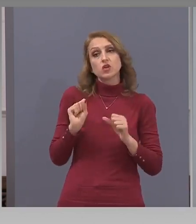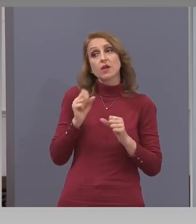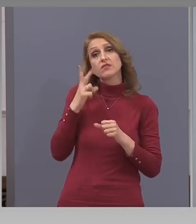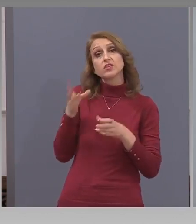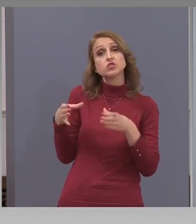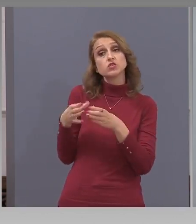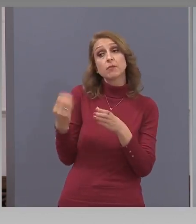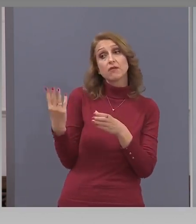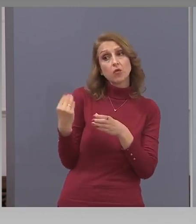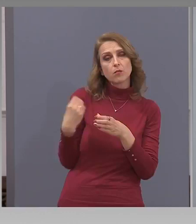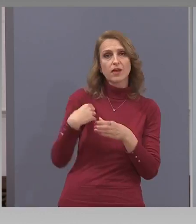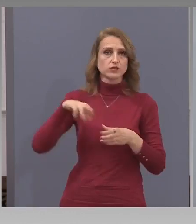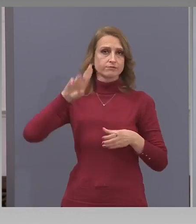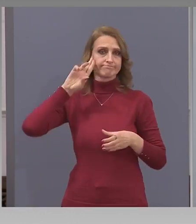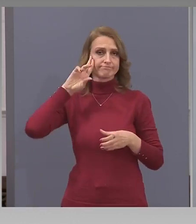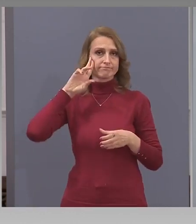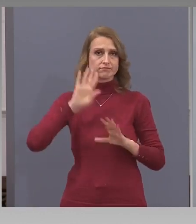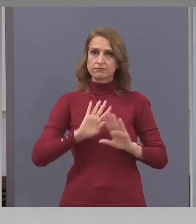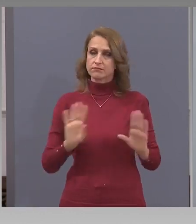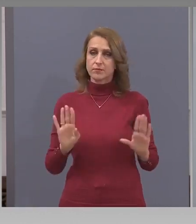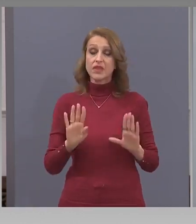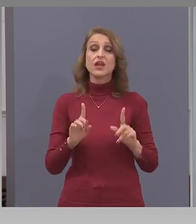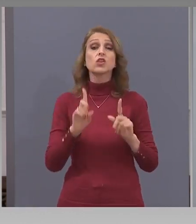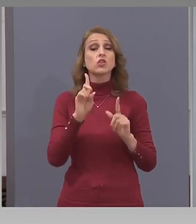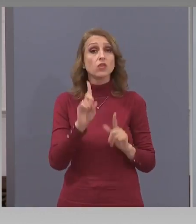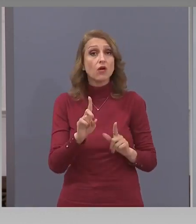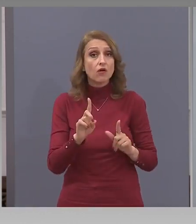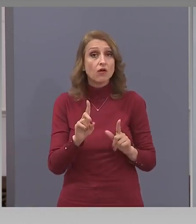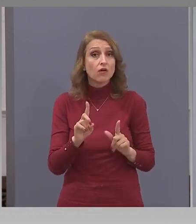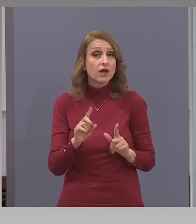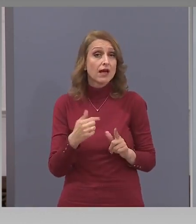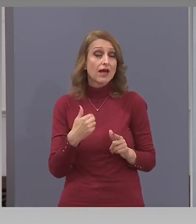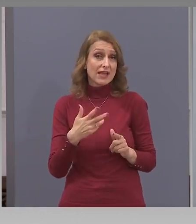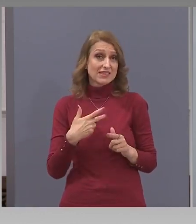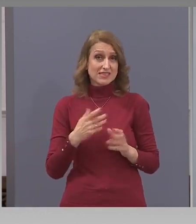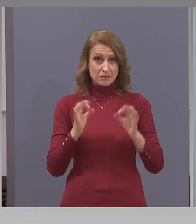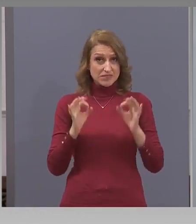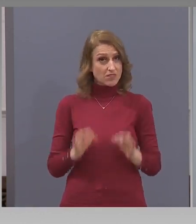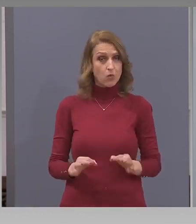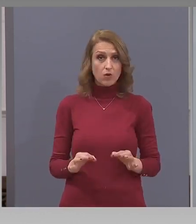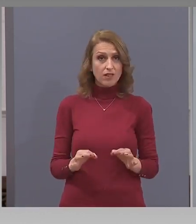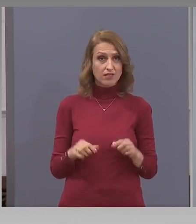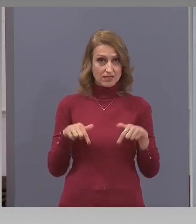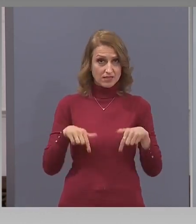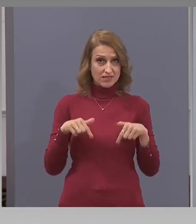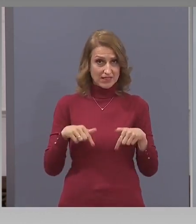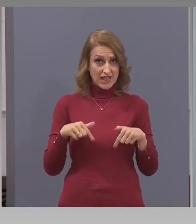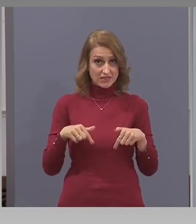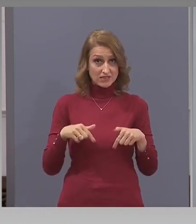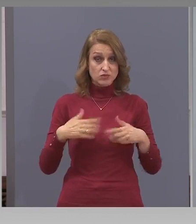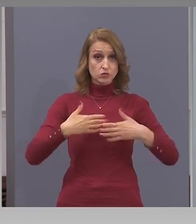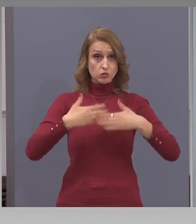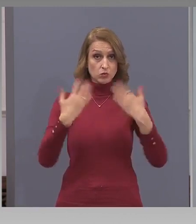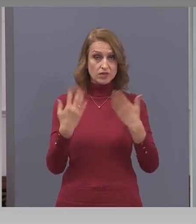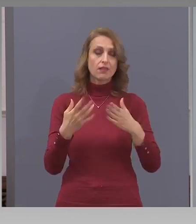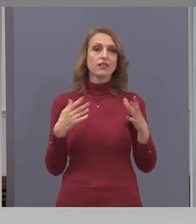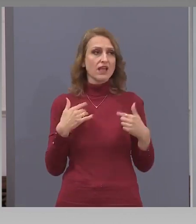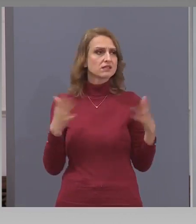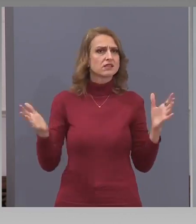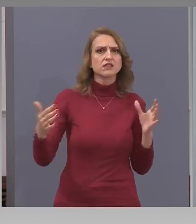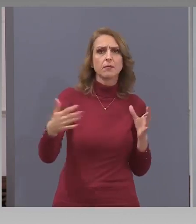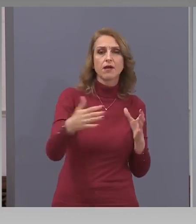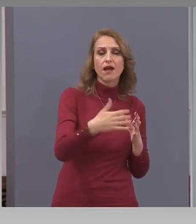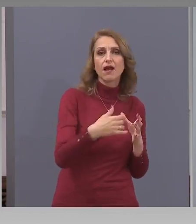учили. За да съм сигурен все пак в това, което казват, днеска създадохме и медицински